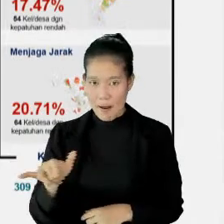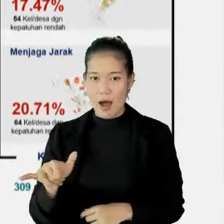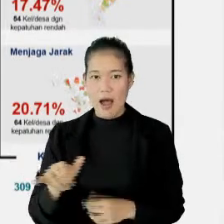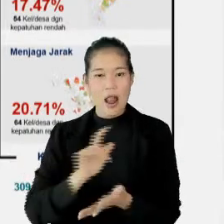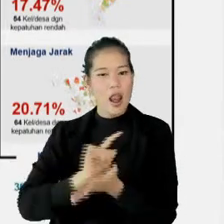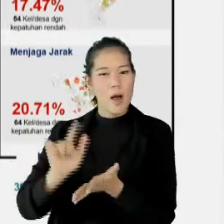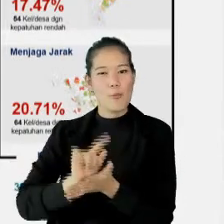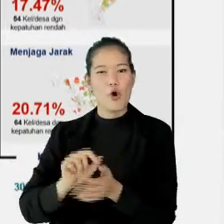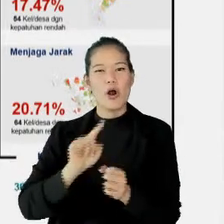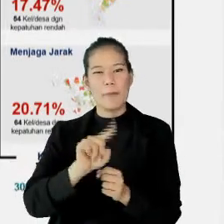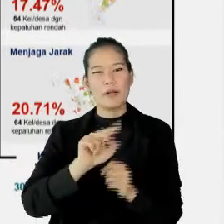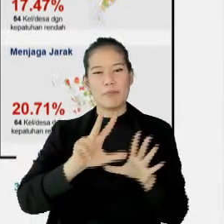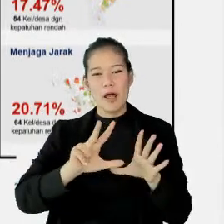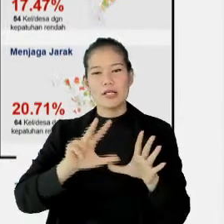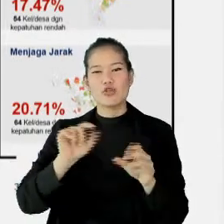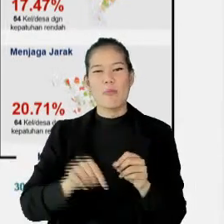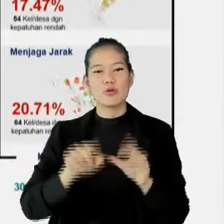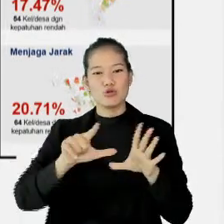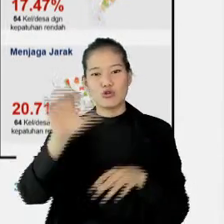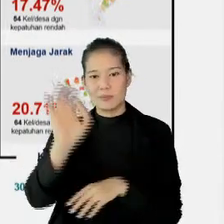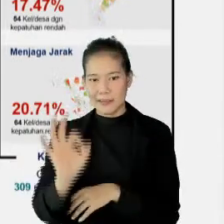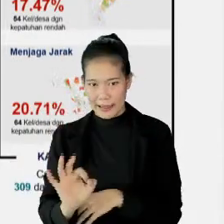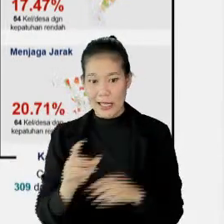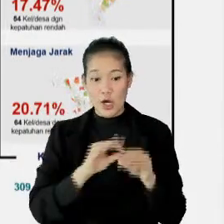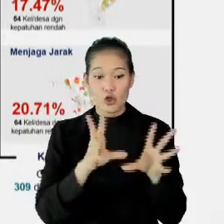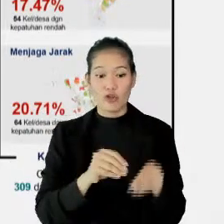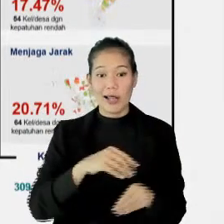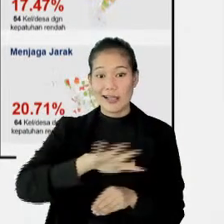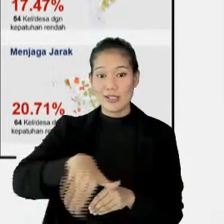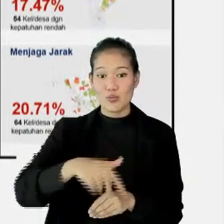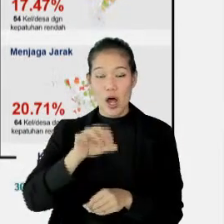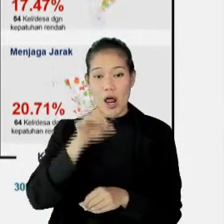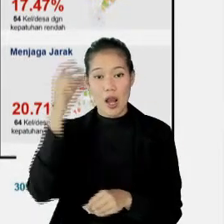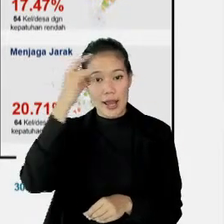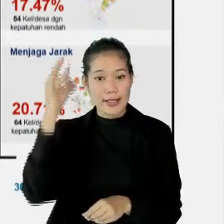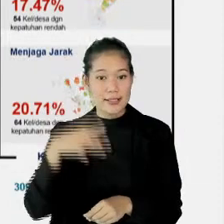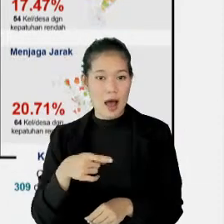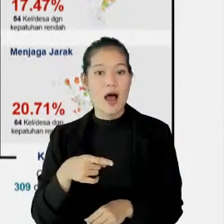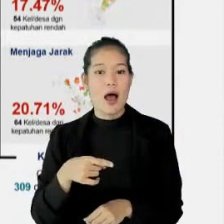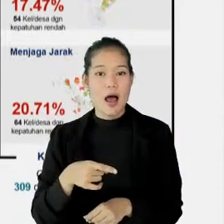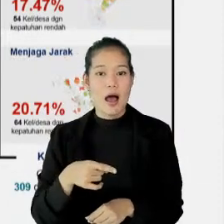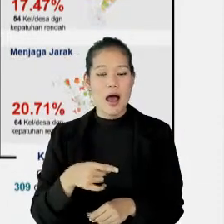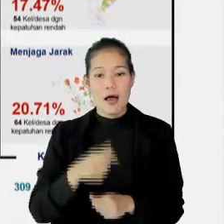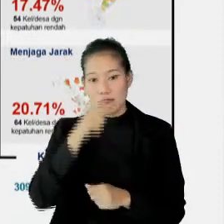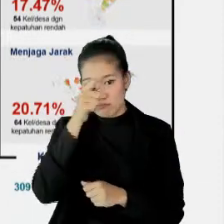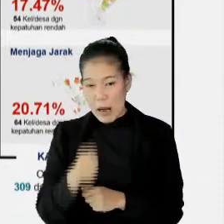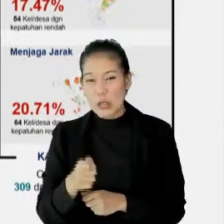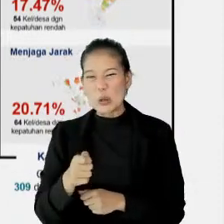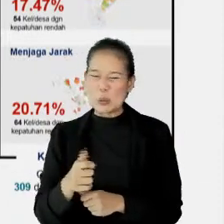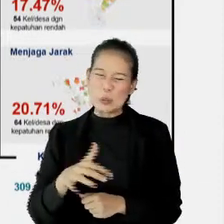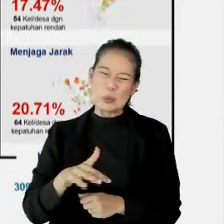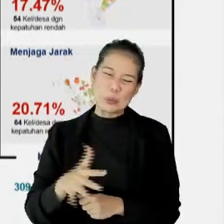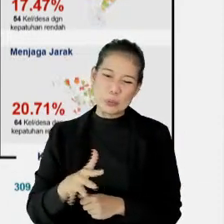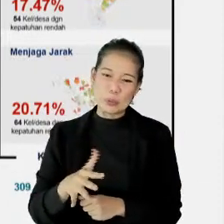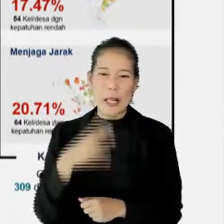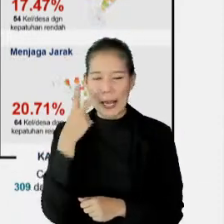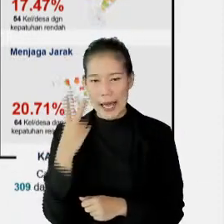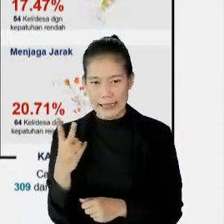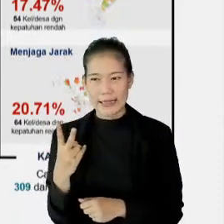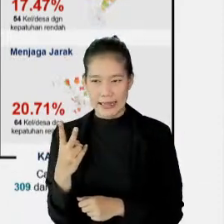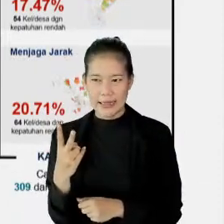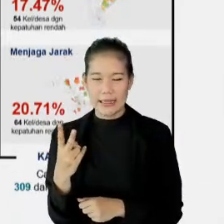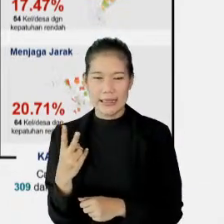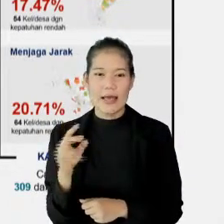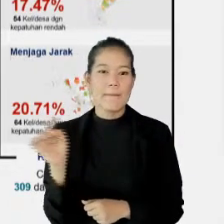cakupan pelaporannya 18,37% dari total keseluruhan kelurahan dan desa di sana. Angka kepatuhannya juga bisa kita lihat Dr. Lula, ini di